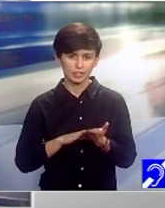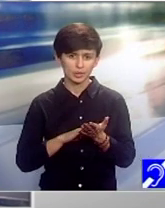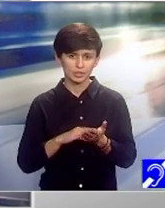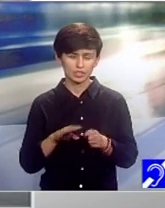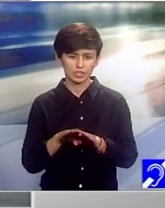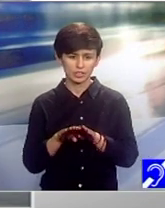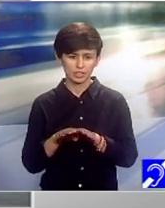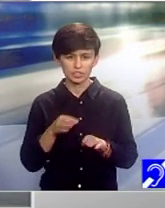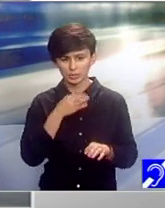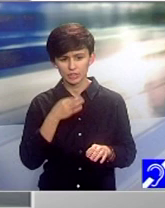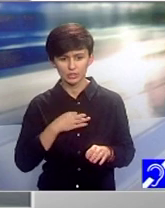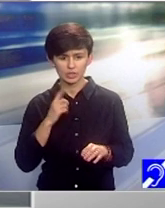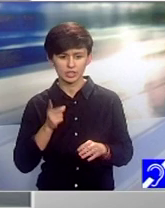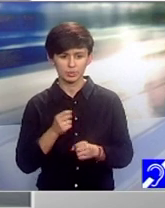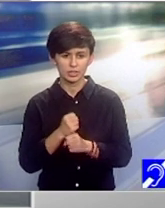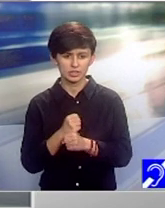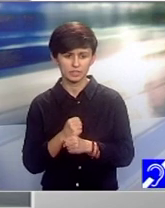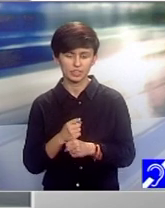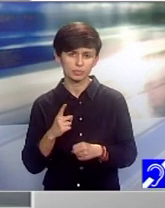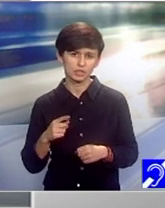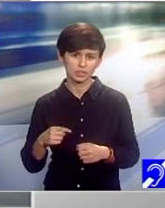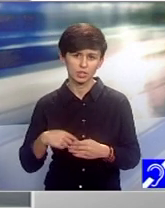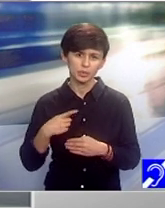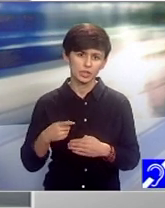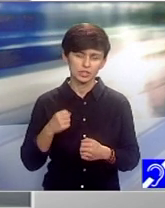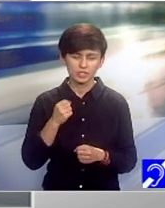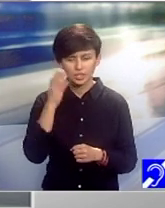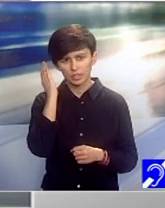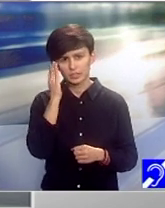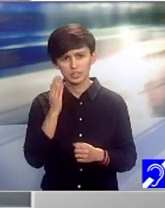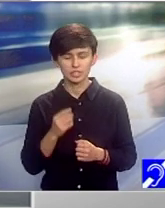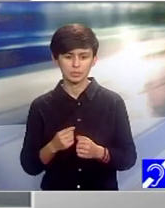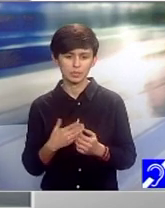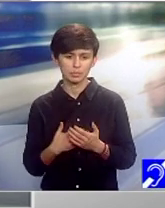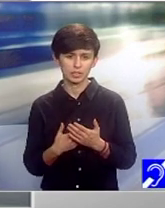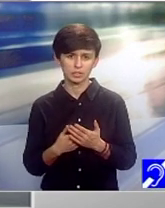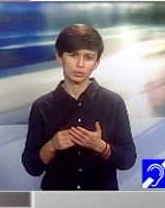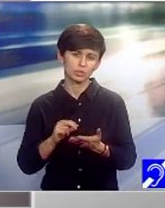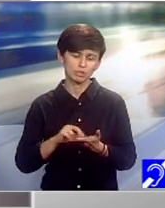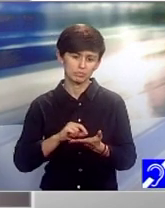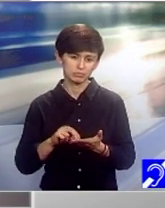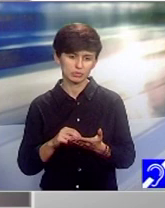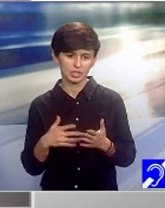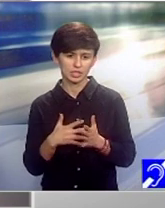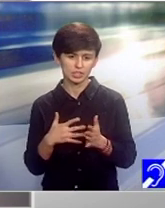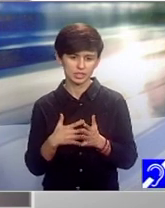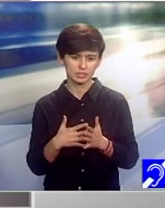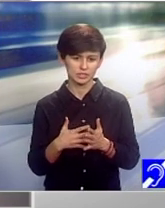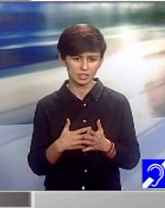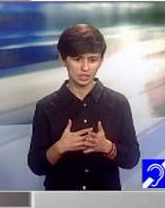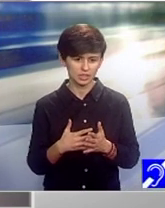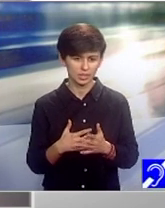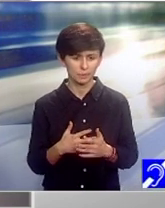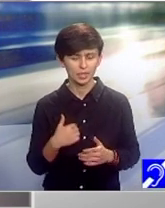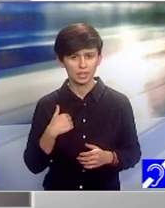că trebuie să facem asta, urmează să învățăm pentru o anumită lucrare, astea sunt testele, mă duceau cu picioarele pe pământ pentru că știam care e planul